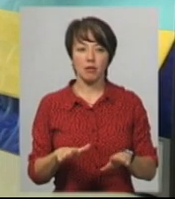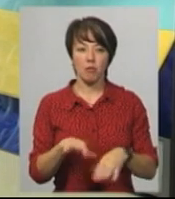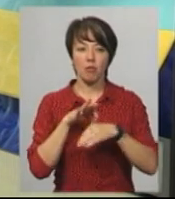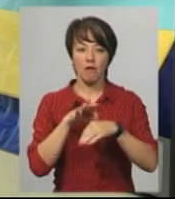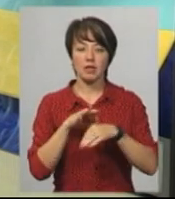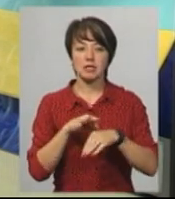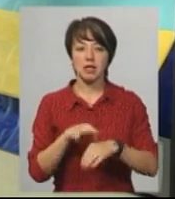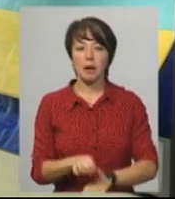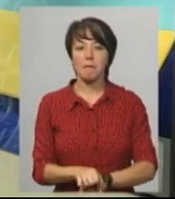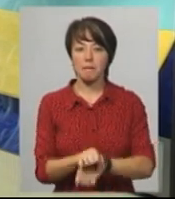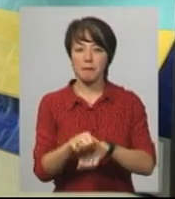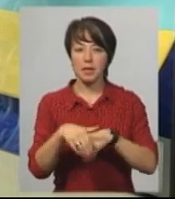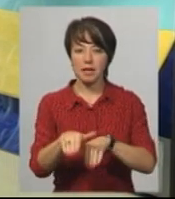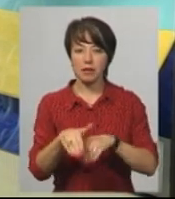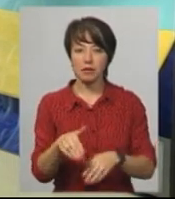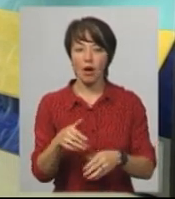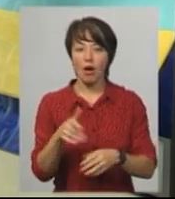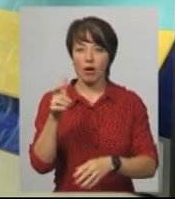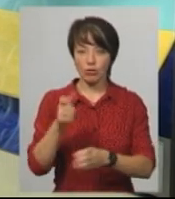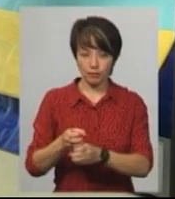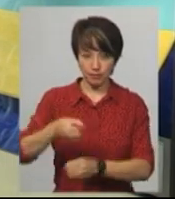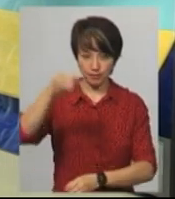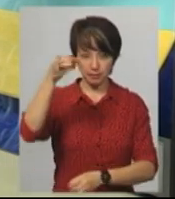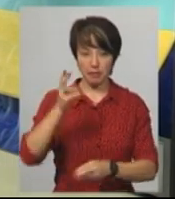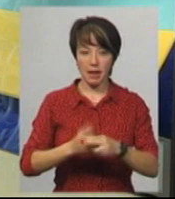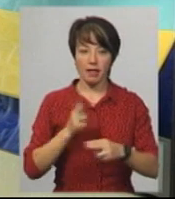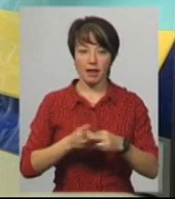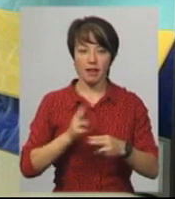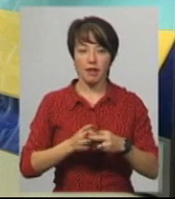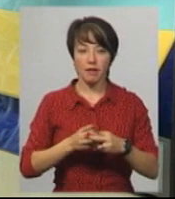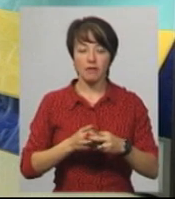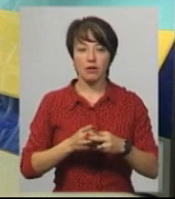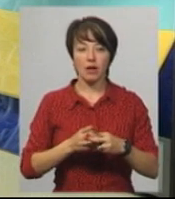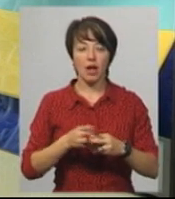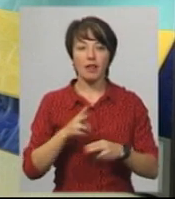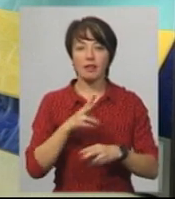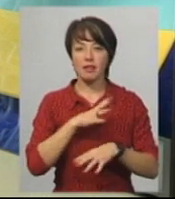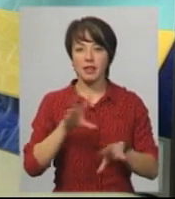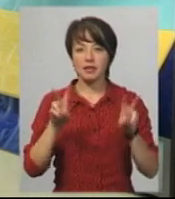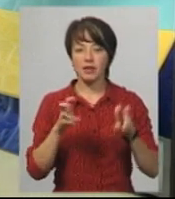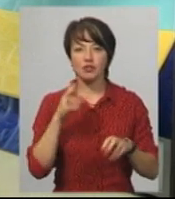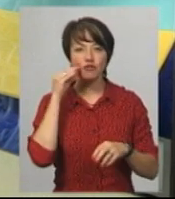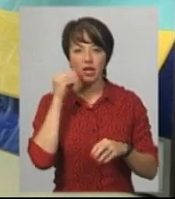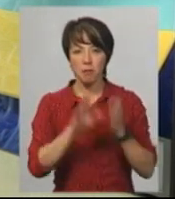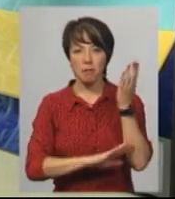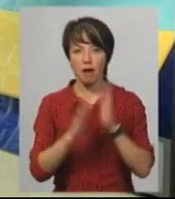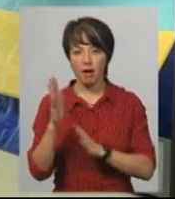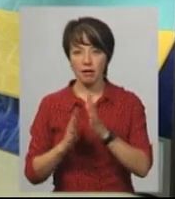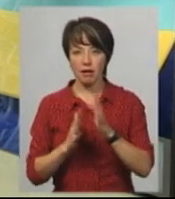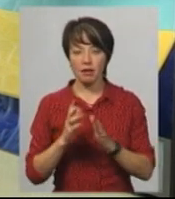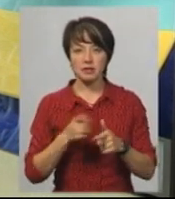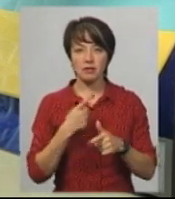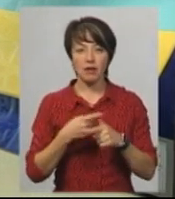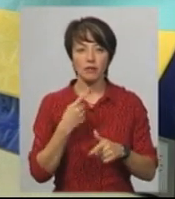провести мітинг і поставити щоглу металеву в тому, ну тоді він сквер не Шевченка називався в 90-му році, да? Парк,